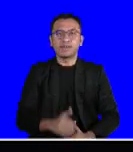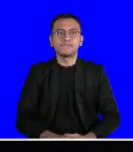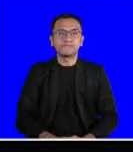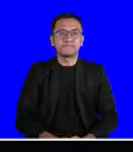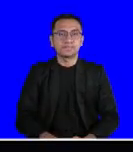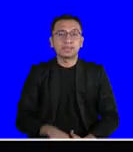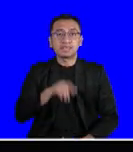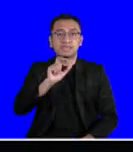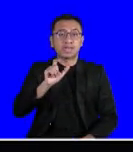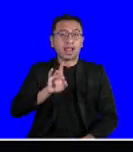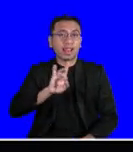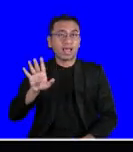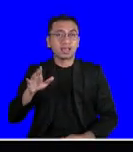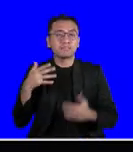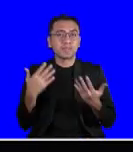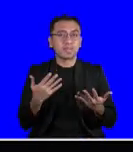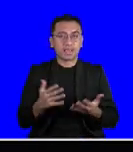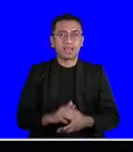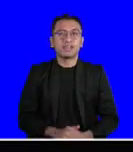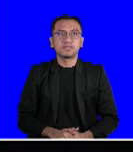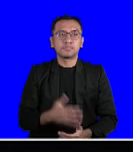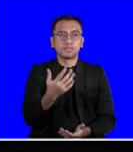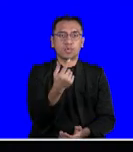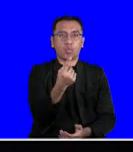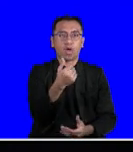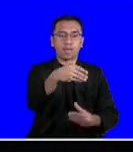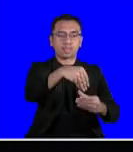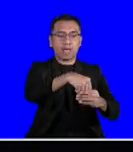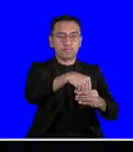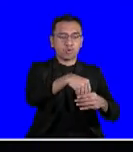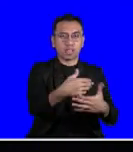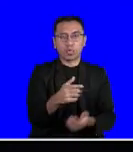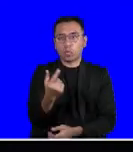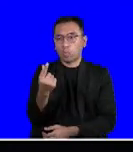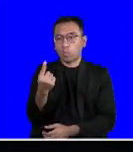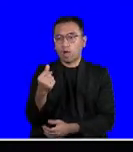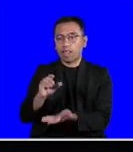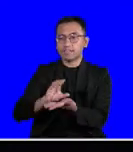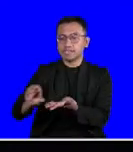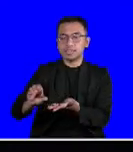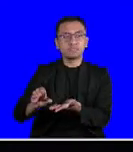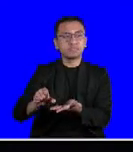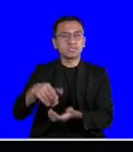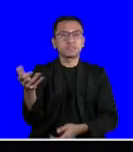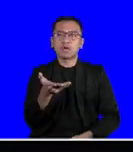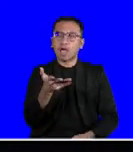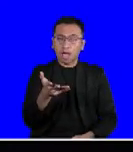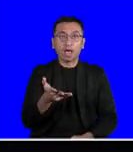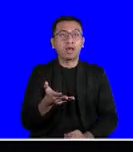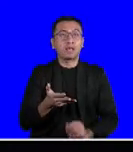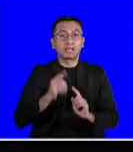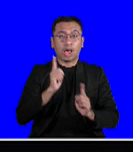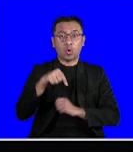dengan Anda mengevaluasi tempat menabung atau tempat investasinya itu sekarang berada di mana. Jika saat ini dia